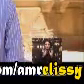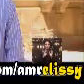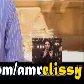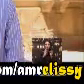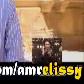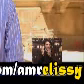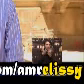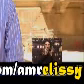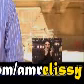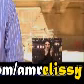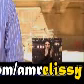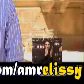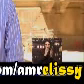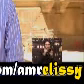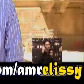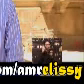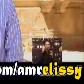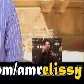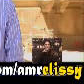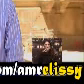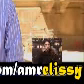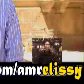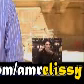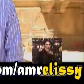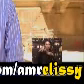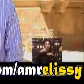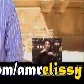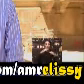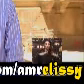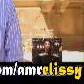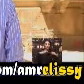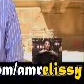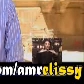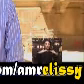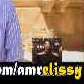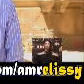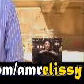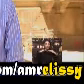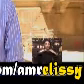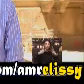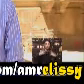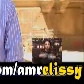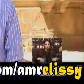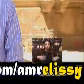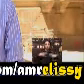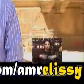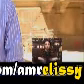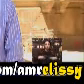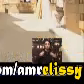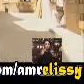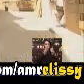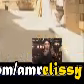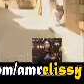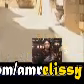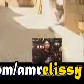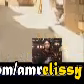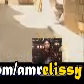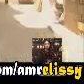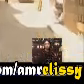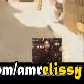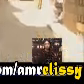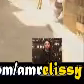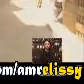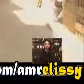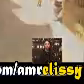علمنا حلمنا قدرنا ننزل 100 بطانيه بالاضافه الى معرض ملابس. تعالوا نشوف التقرير.